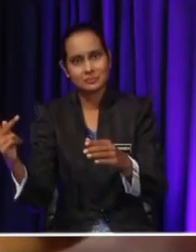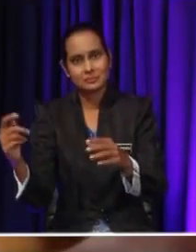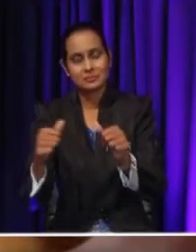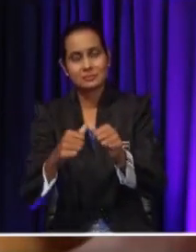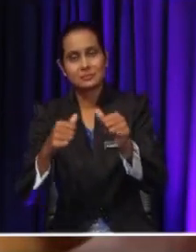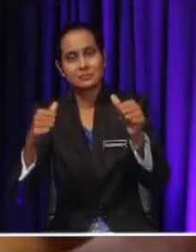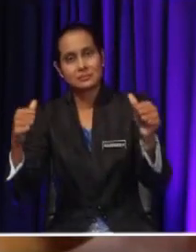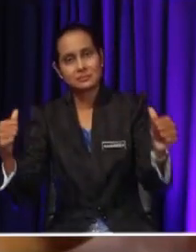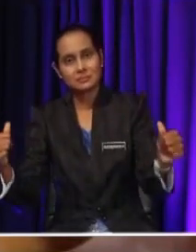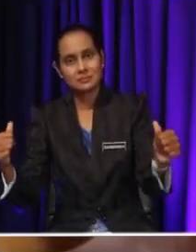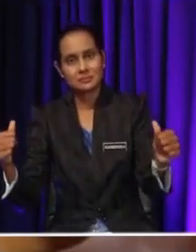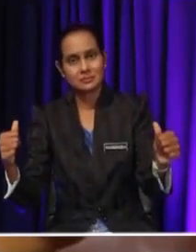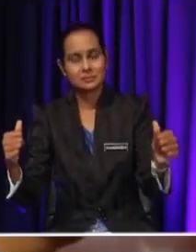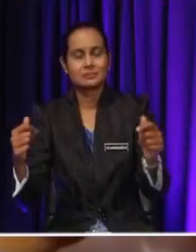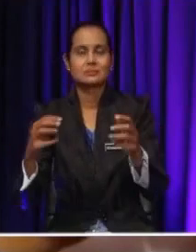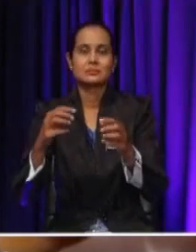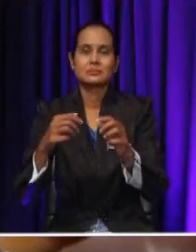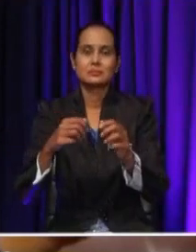segala musiman